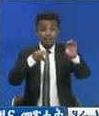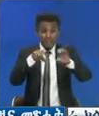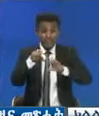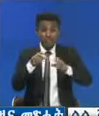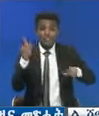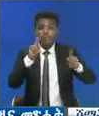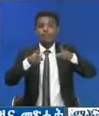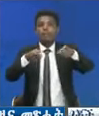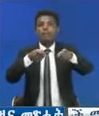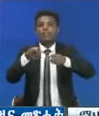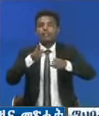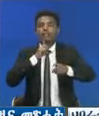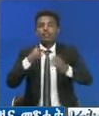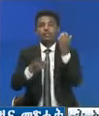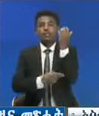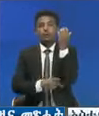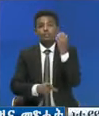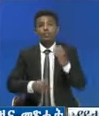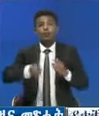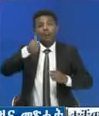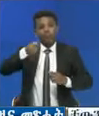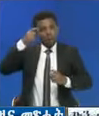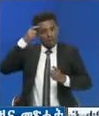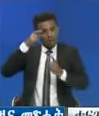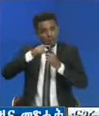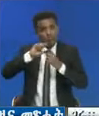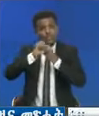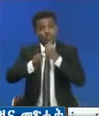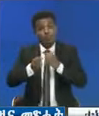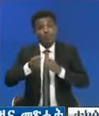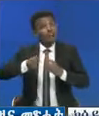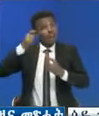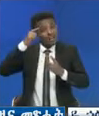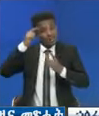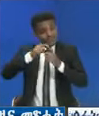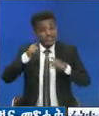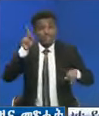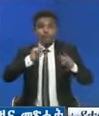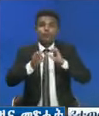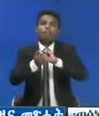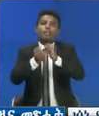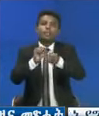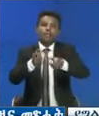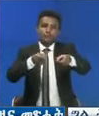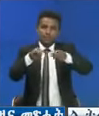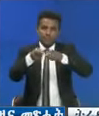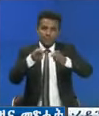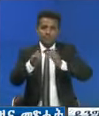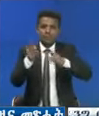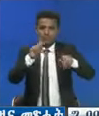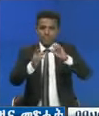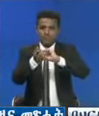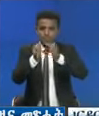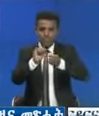ህዝብን ለማስተዳደር ነው። የፖለቲካ ዋና አላማው መሰረታዊ አላማው ህዝብን ማስተዳደር፣ ህዝብን መቀየር ነው። ህዝብን የምንቀይረው ደግሞ